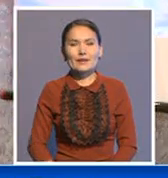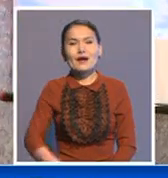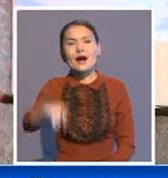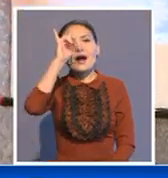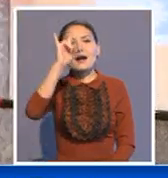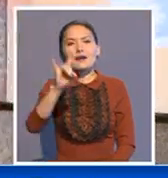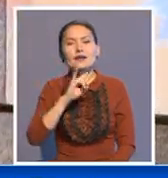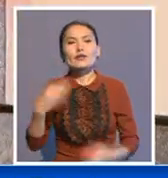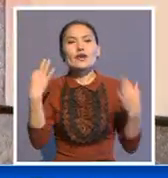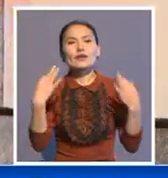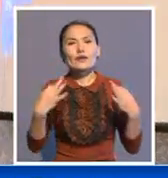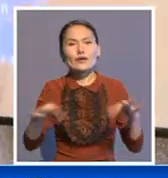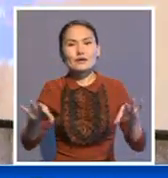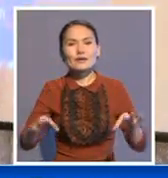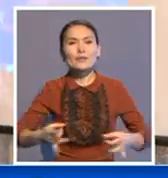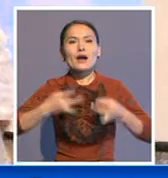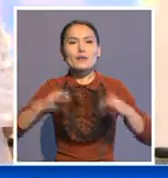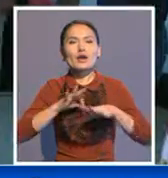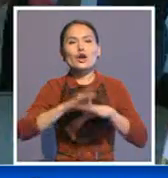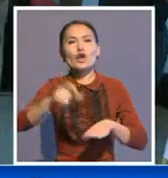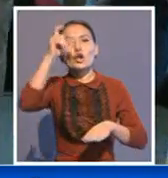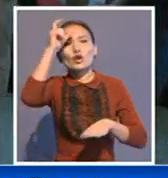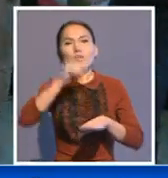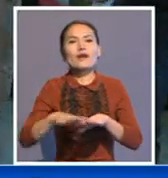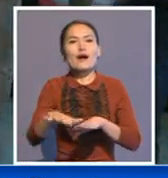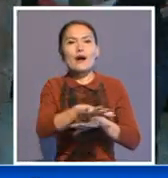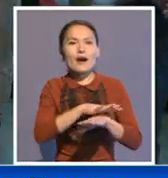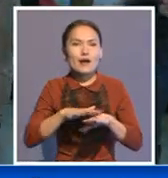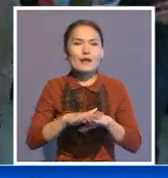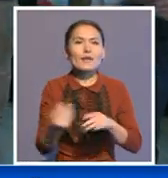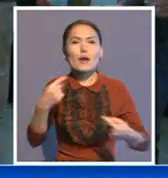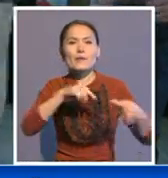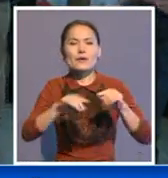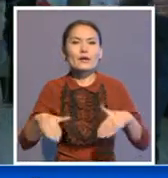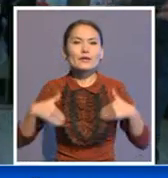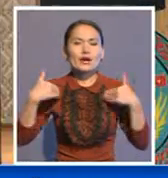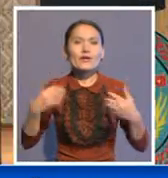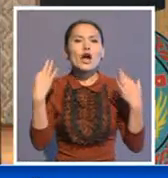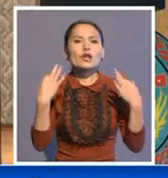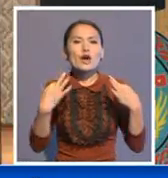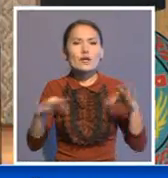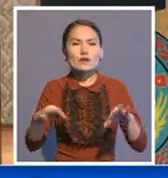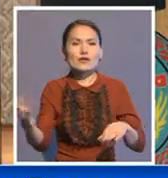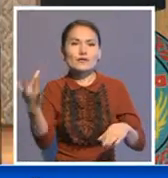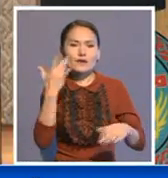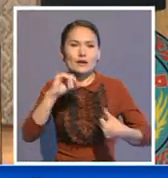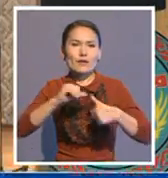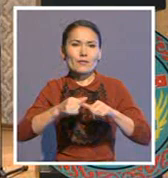Қазақстанның тәуелсіздігін түркиялық қандастар осылайша атап өтті. Барлығы да елге сәлемдерін жолдап, тәуелсіздіктің мәңгі болуын тіледі.